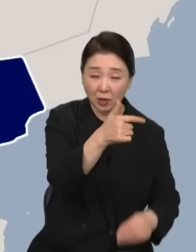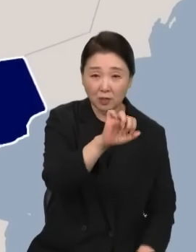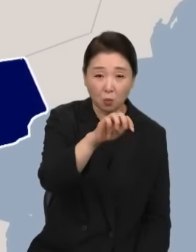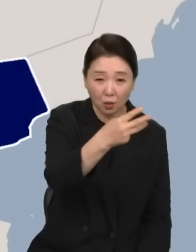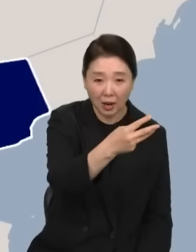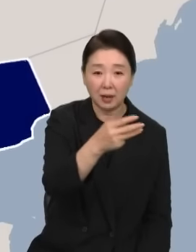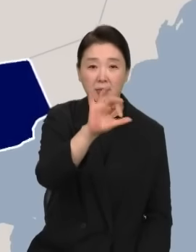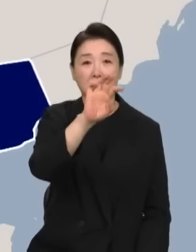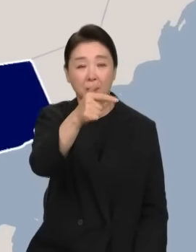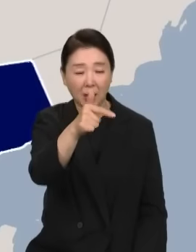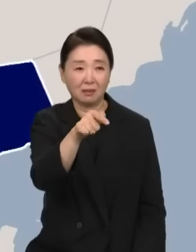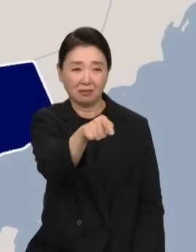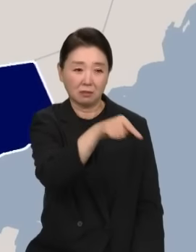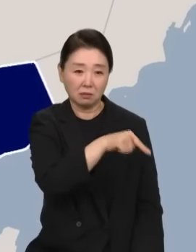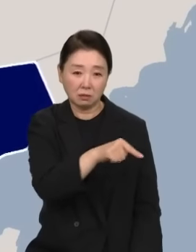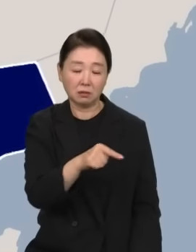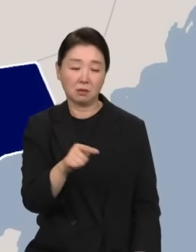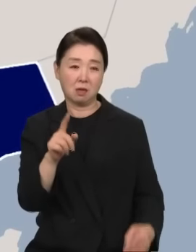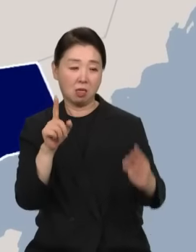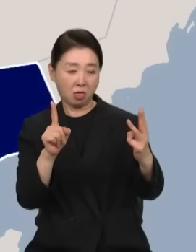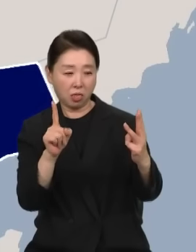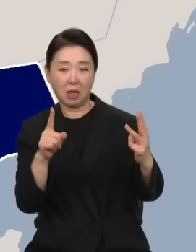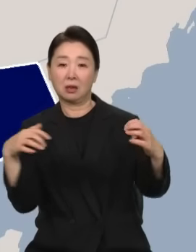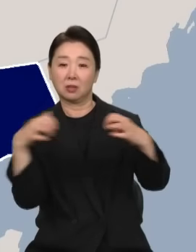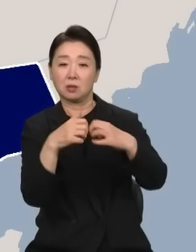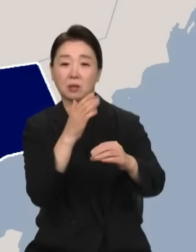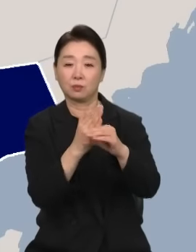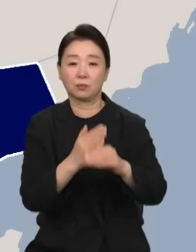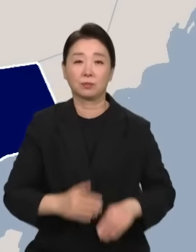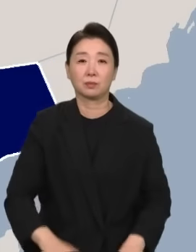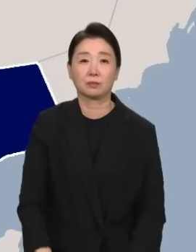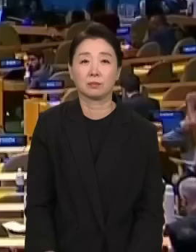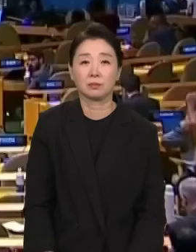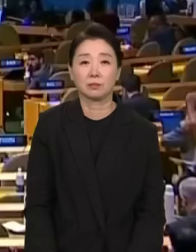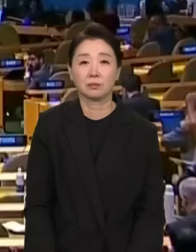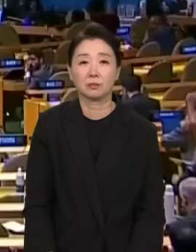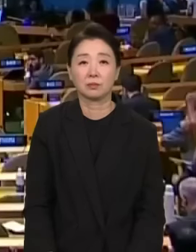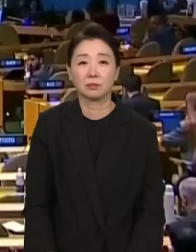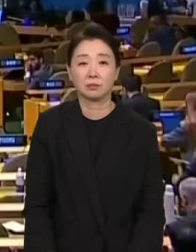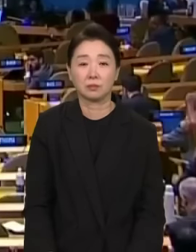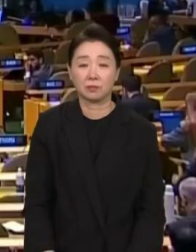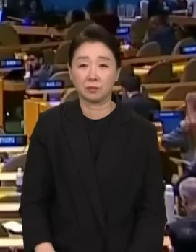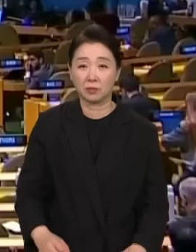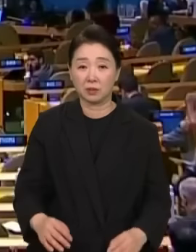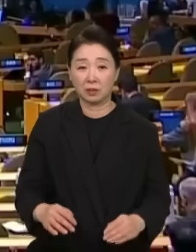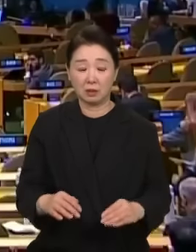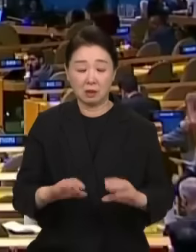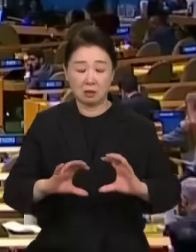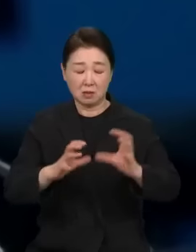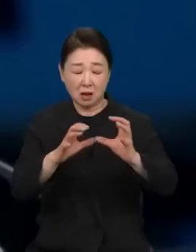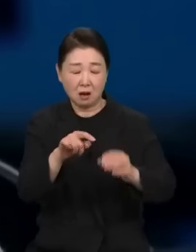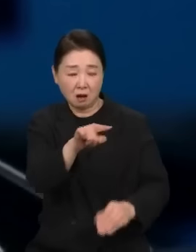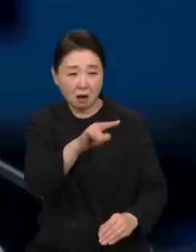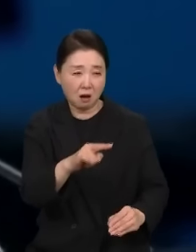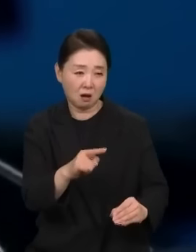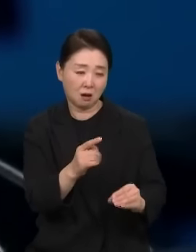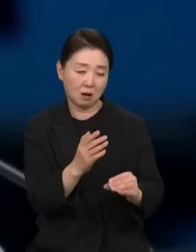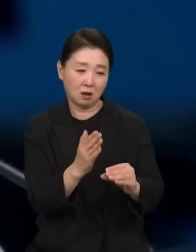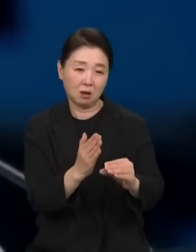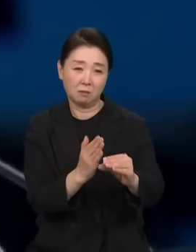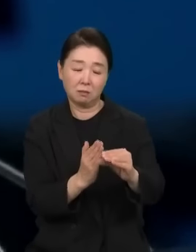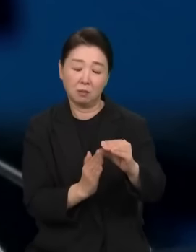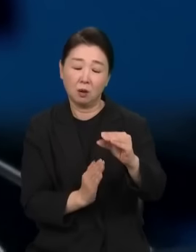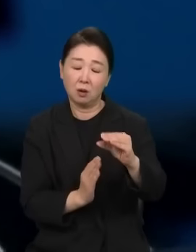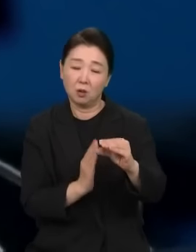반군과 동시의 전쟁을 벌리는 3년 전에 사실상 돌입했습니다 국제사회가 중동의 확전 우려하 일